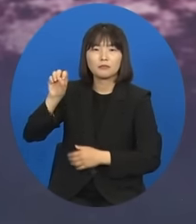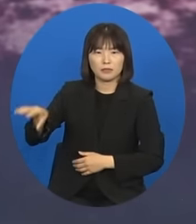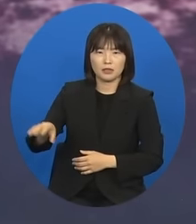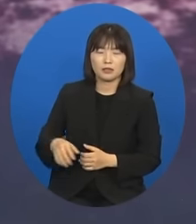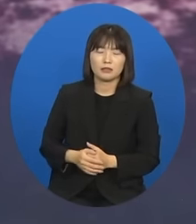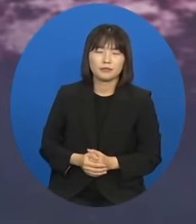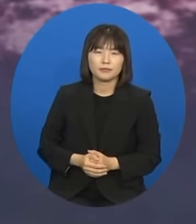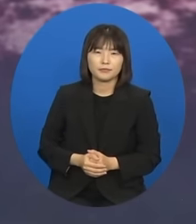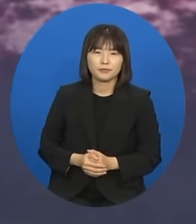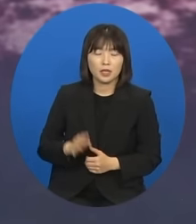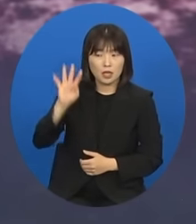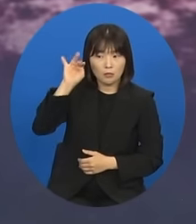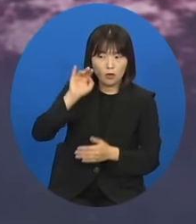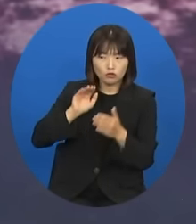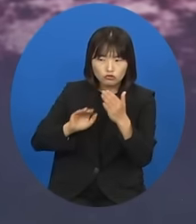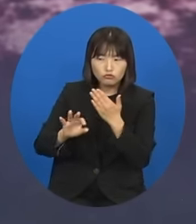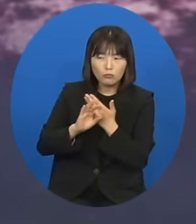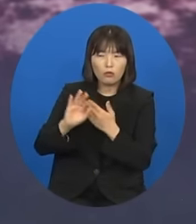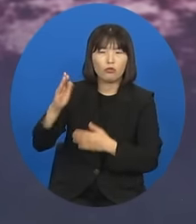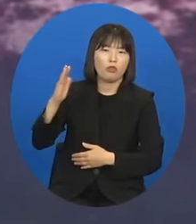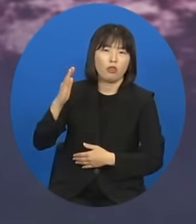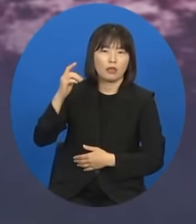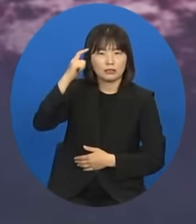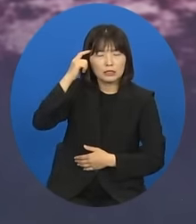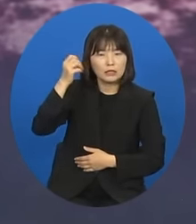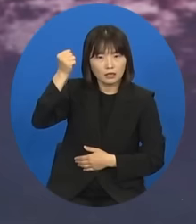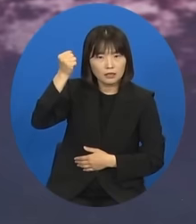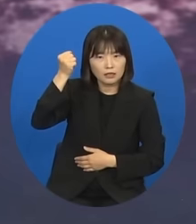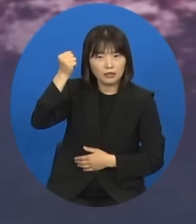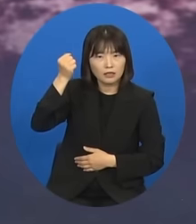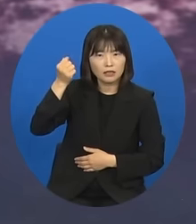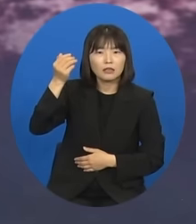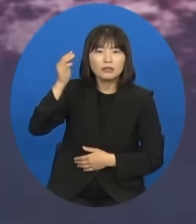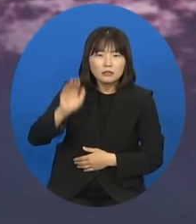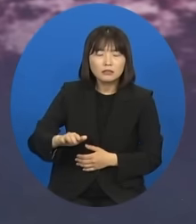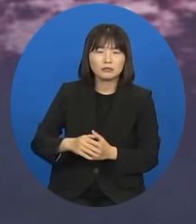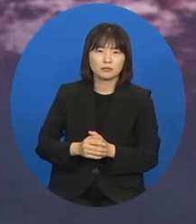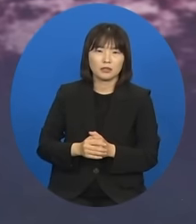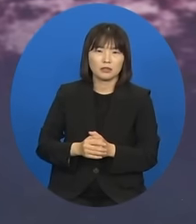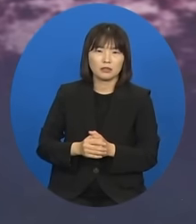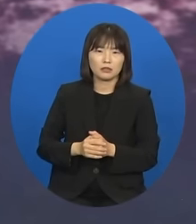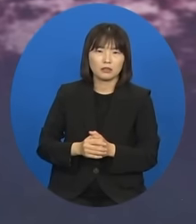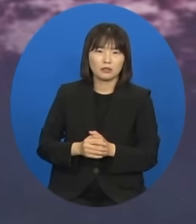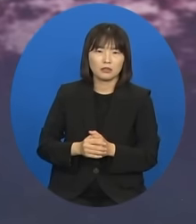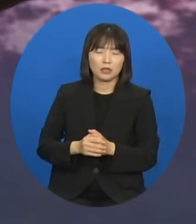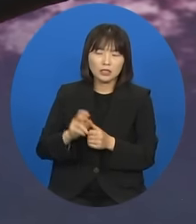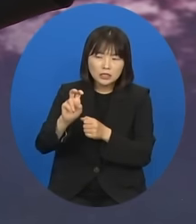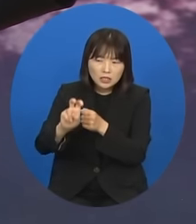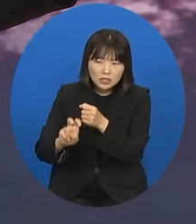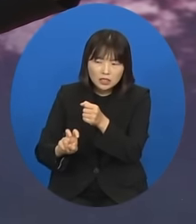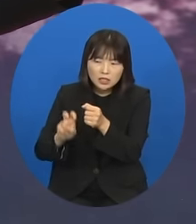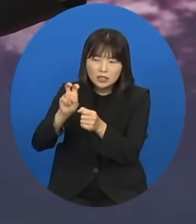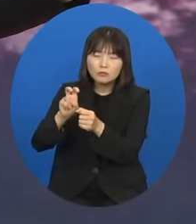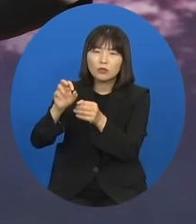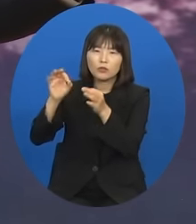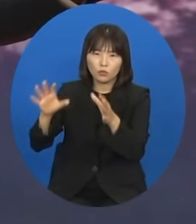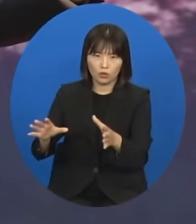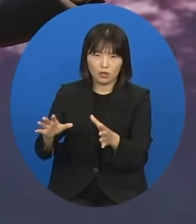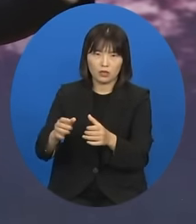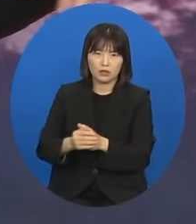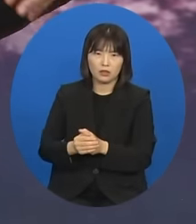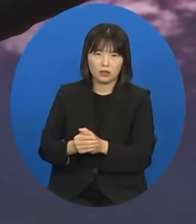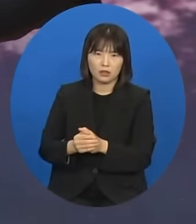같아요 근데 그렇게 며칠만 생각으로 간 세월이 20년이 흘러가게 되죠